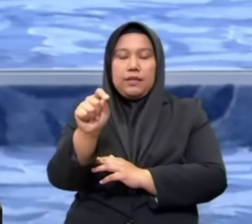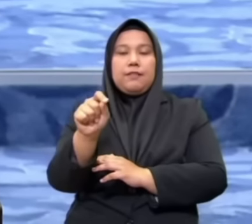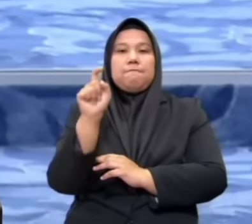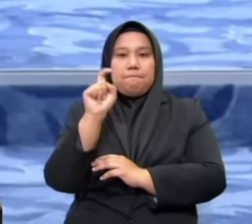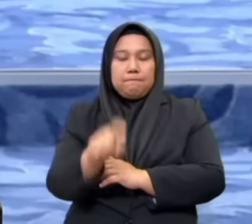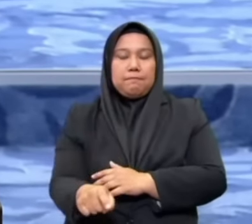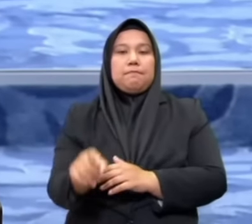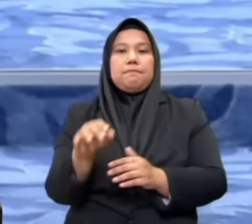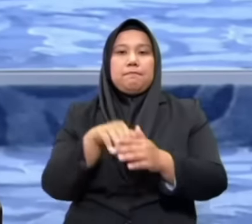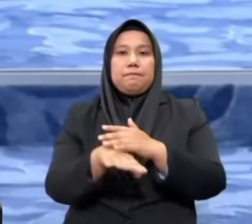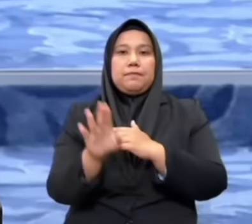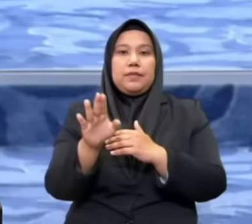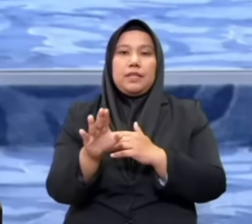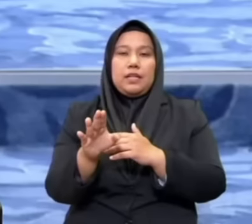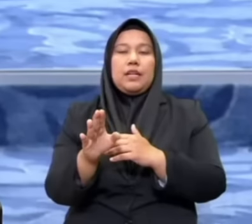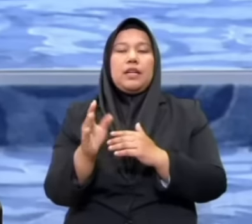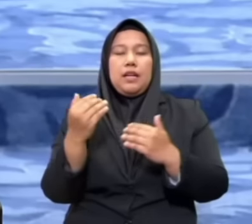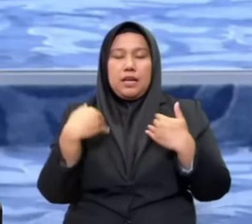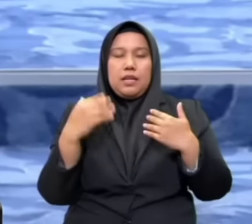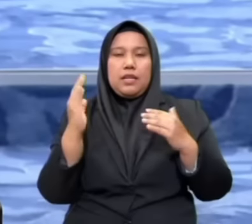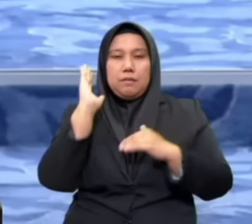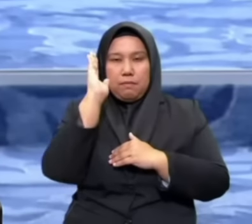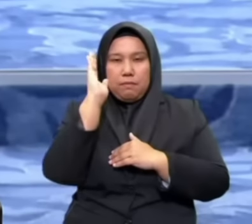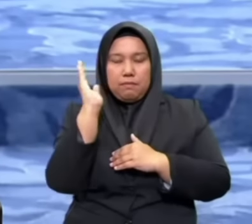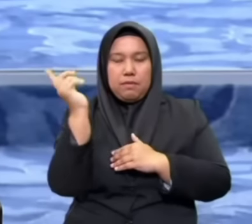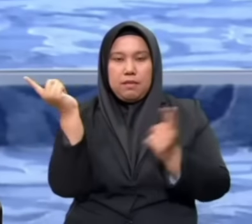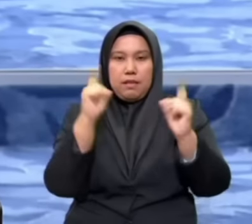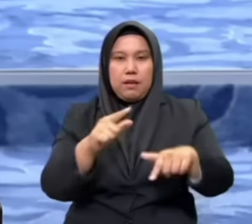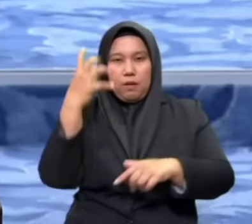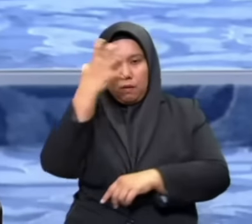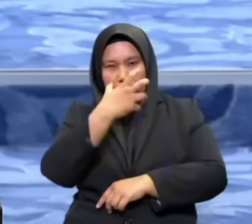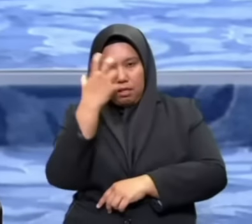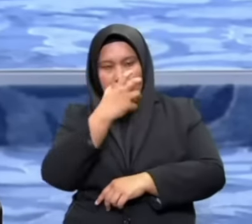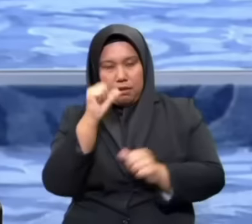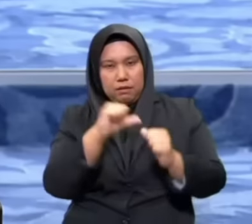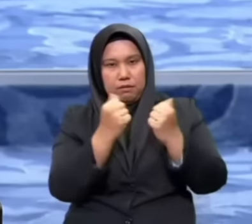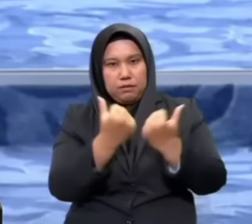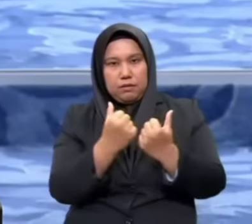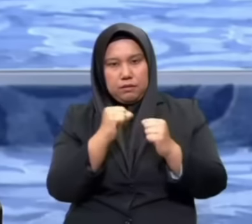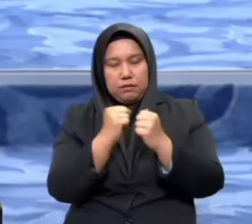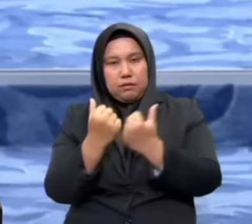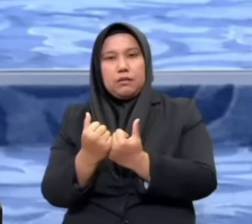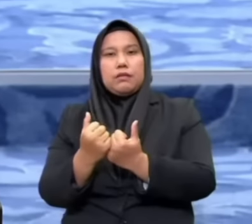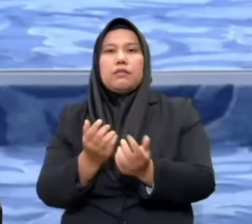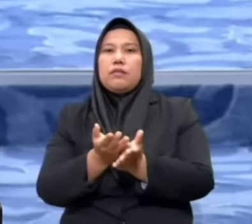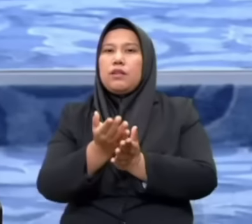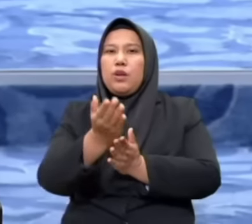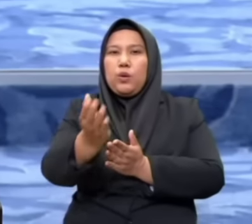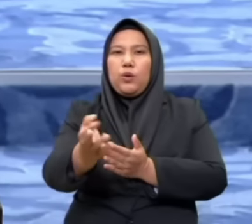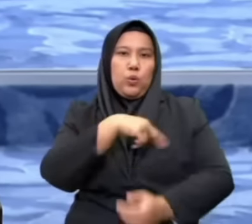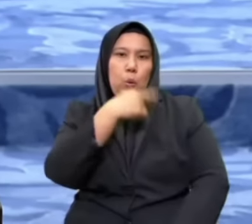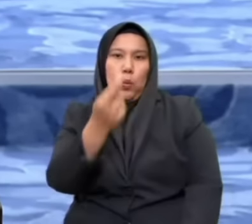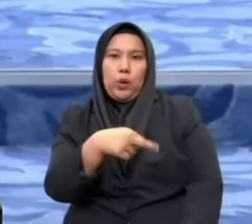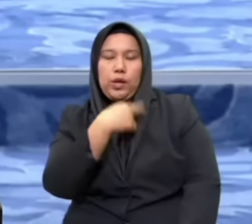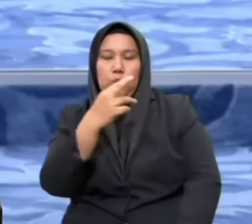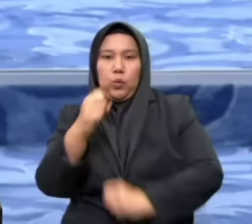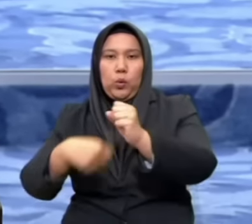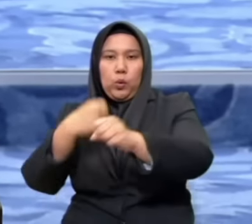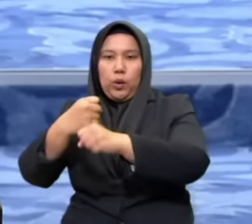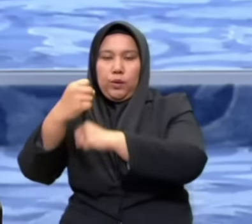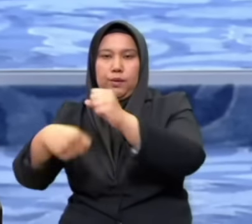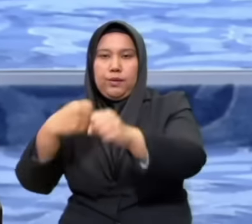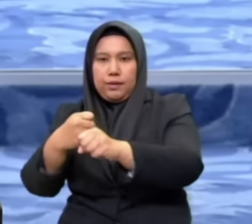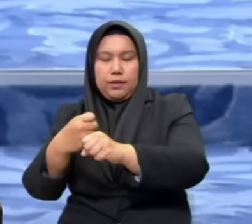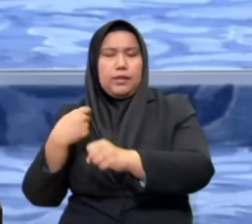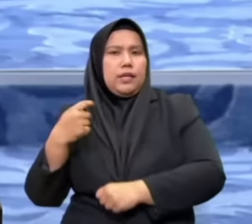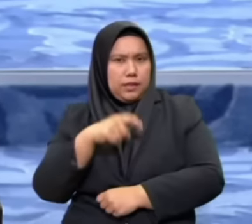bawah, dan kecelaruan banyak juga berlaku di kalangan agensi yang terus catat kerugian tahun demi tahun, dan oleh itu kita